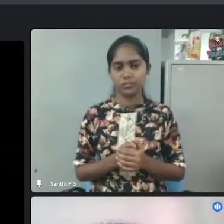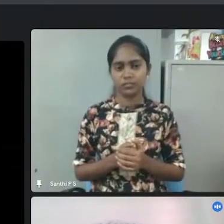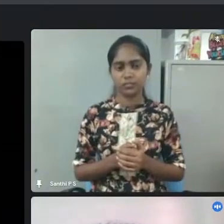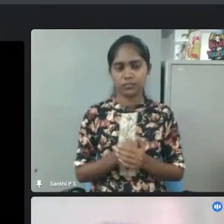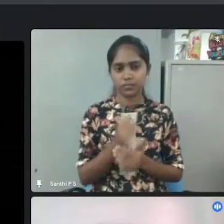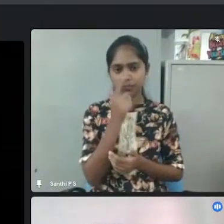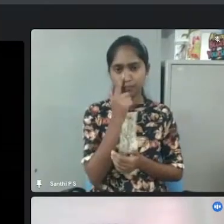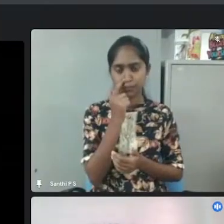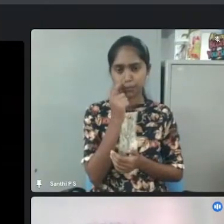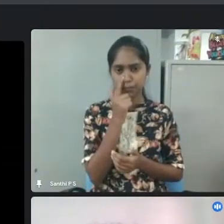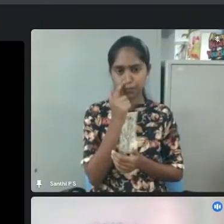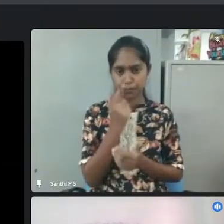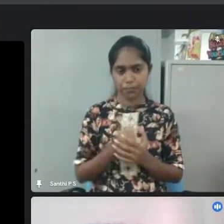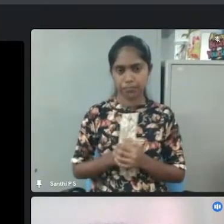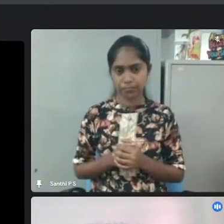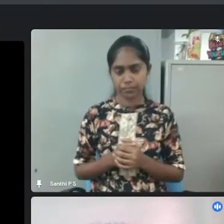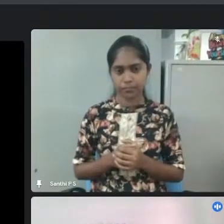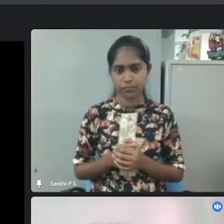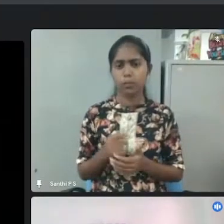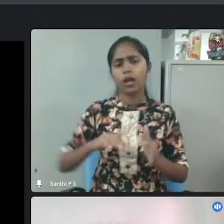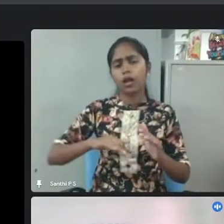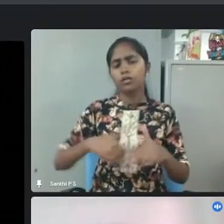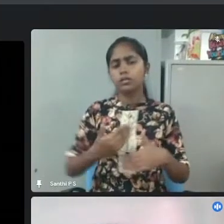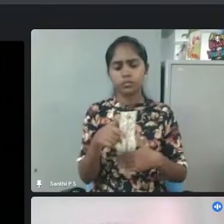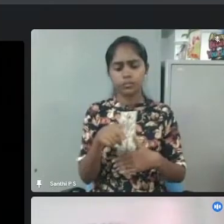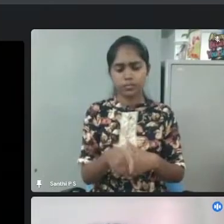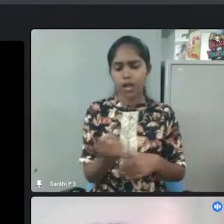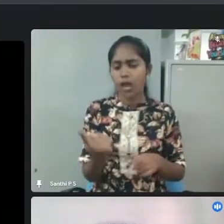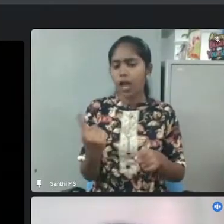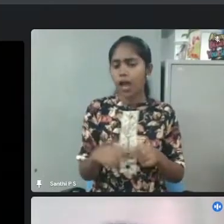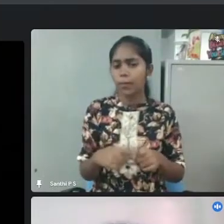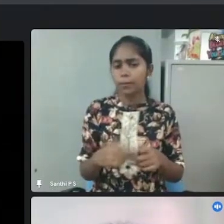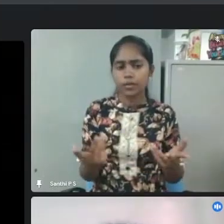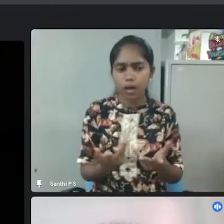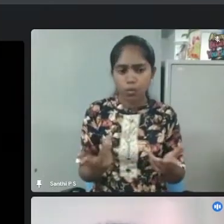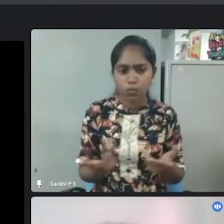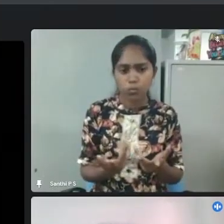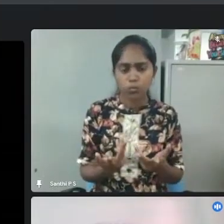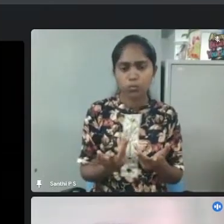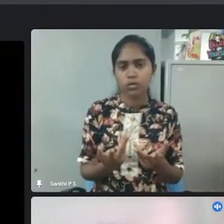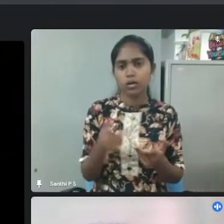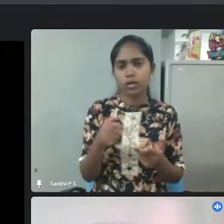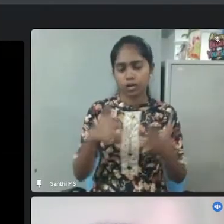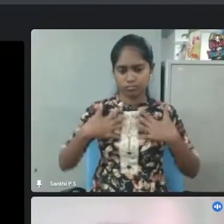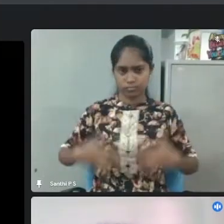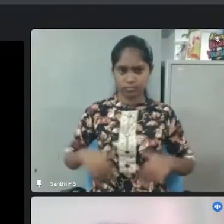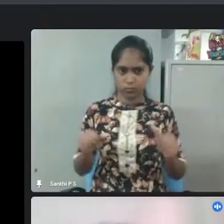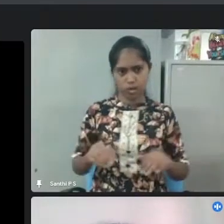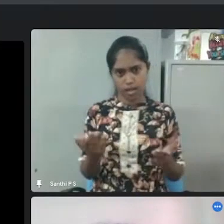ഈ എങ്ങനെയാണ് അപ്പോൾ ഈ ഭിന്നശേഷി ഉണ്ടാകുന്നത്? നമുക്കൊരു ആരോഗ്യ അവസ്ഥ വന്നു. ഈ ആരോഗ്യസ്ഥിതികൾ അഥവാ